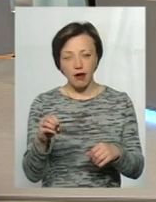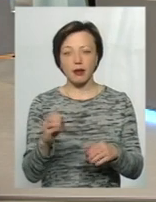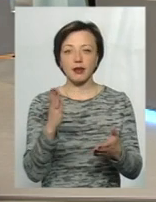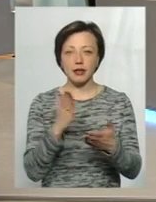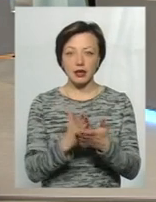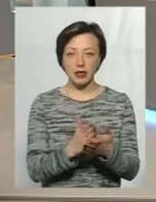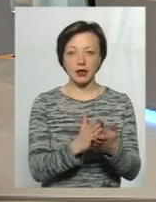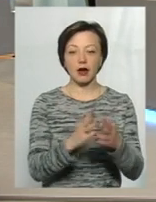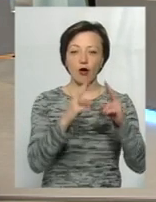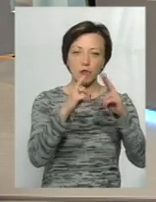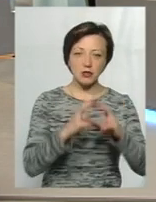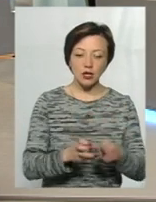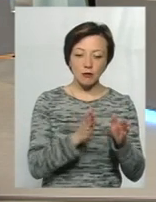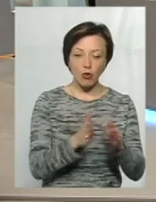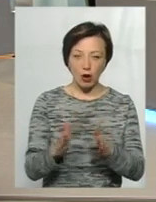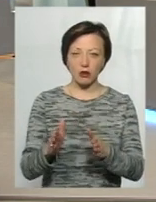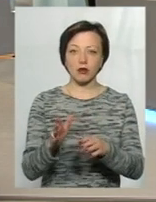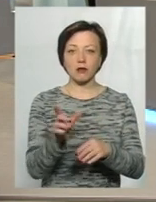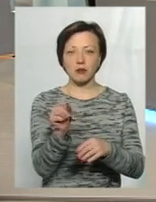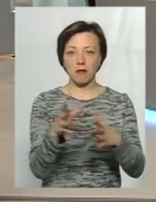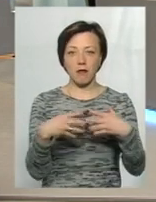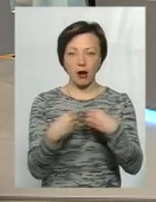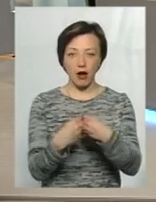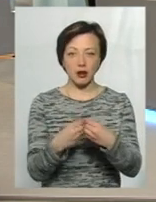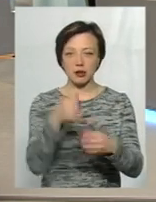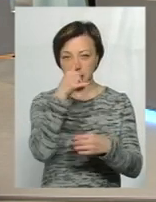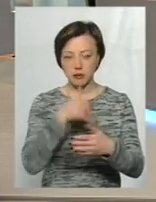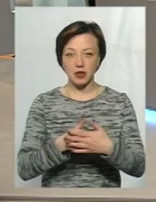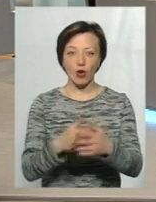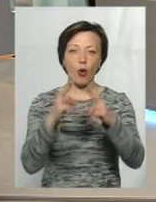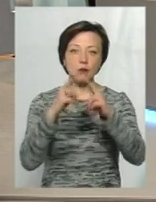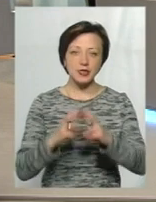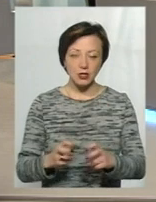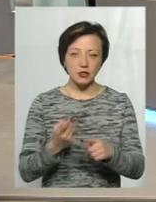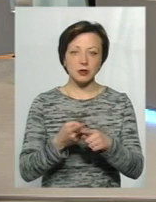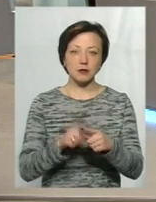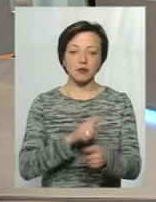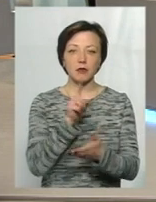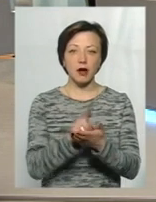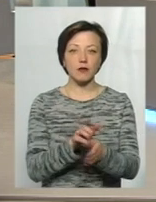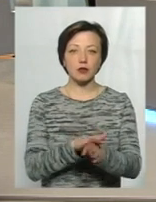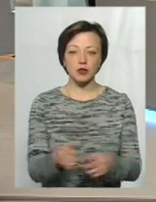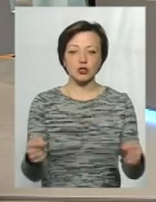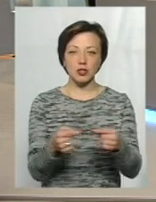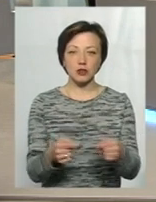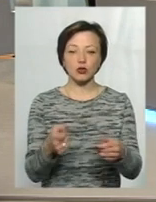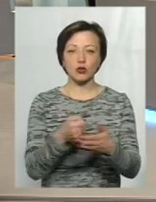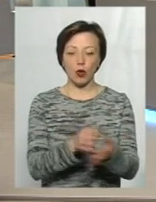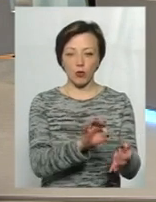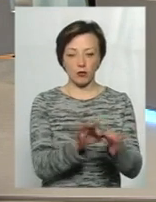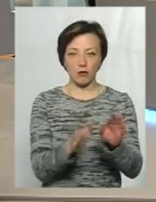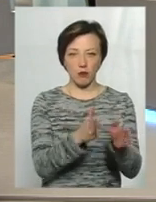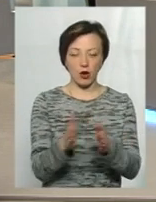є алгоритм обстеження пари з непліддям. І обстеження пари з непліддям має відбуватись чітко відповідно до